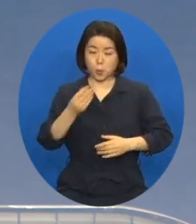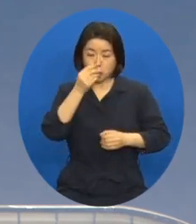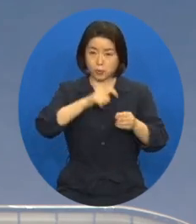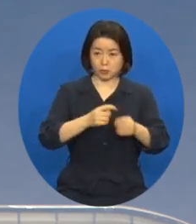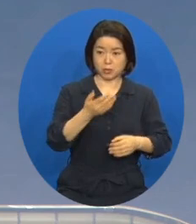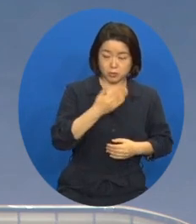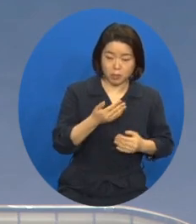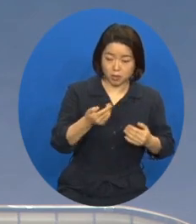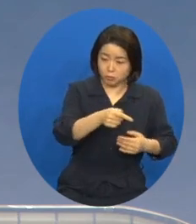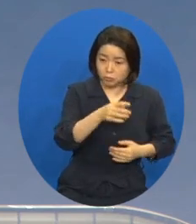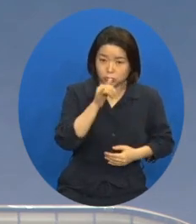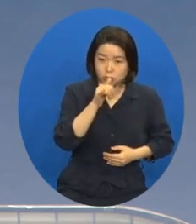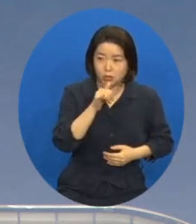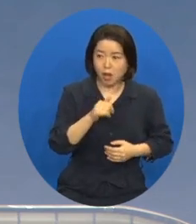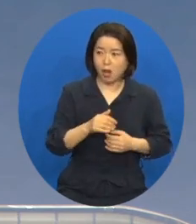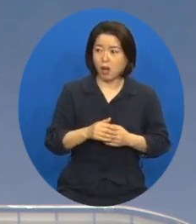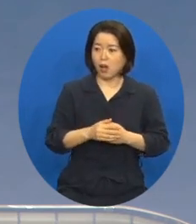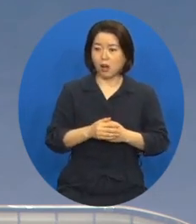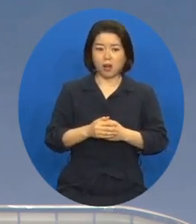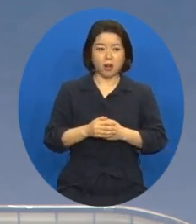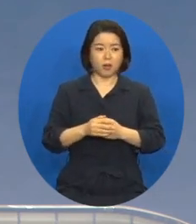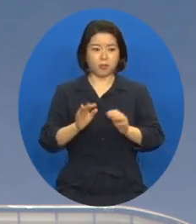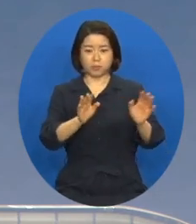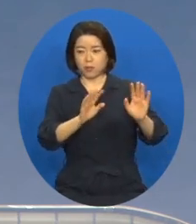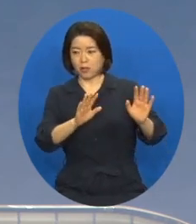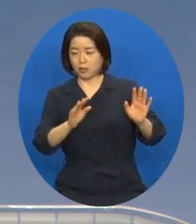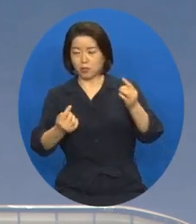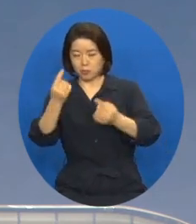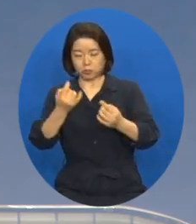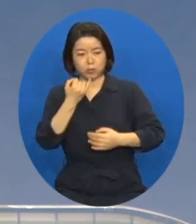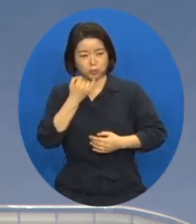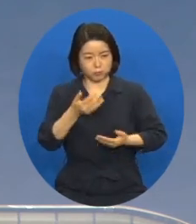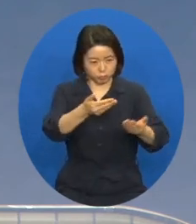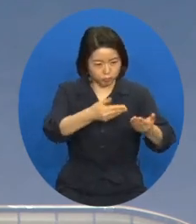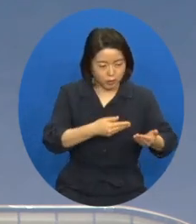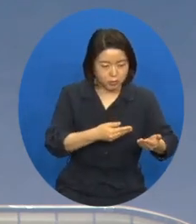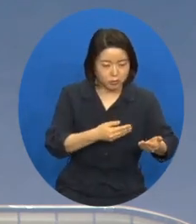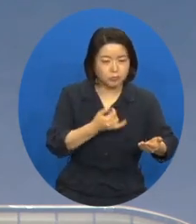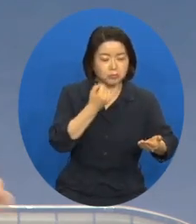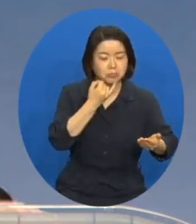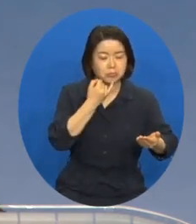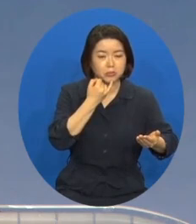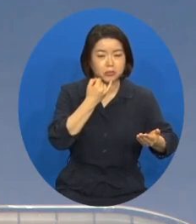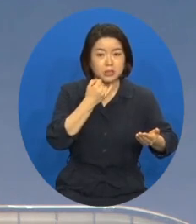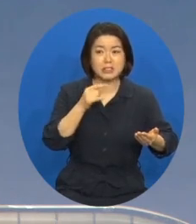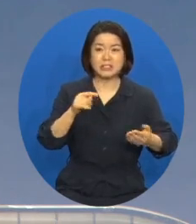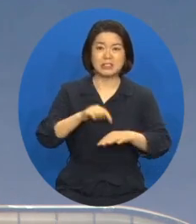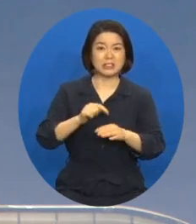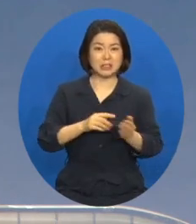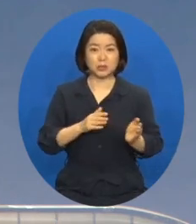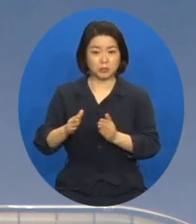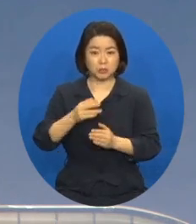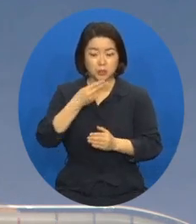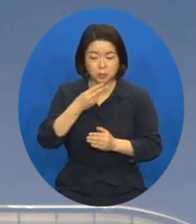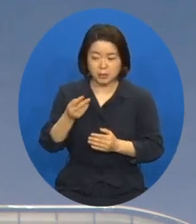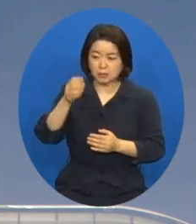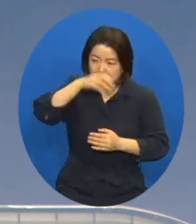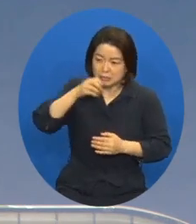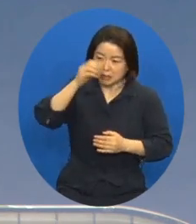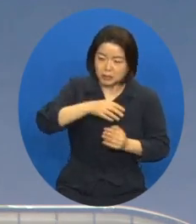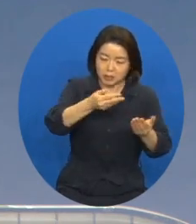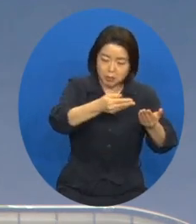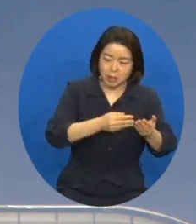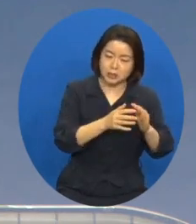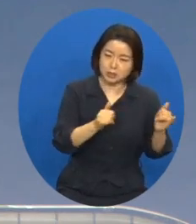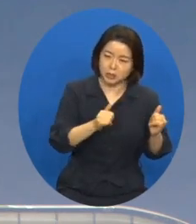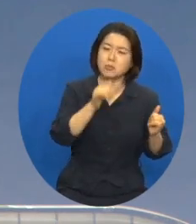성찬이네, 아이고 안 받는 것보다 낫겠지 뭐, 이러고 받을 사람이 이 자리에 있지 않겠냐. 마음의